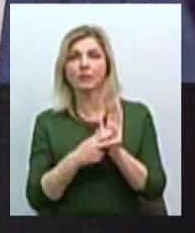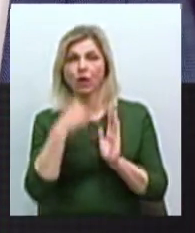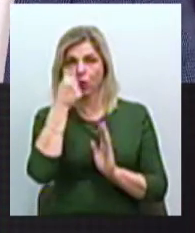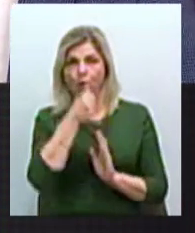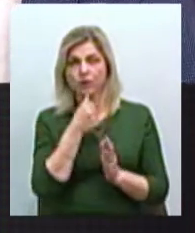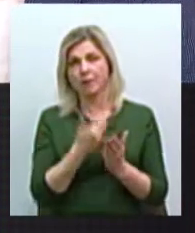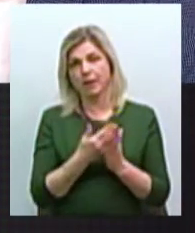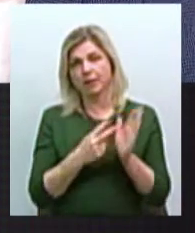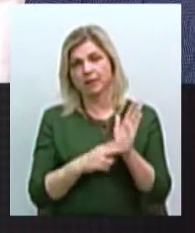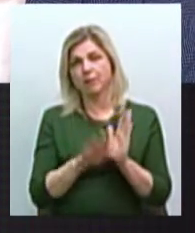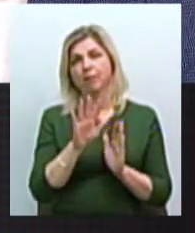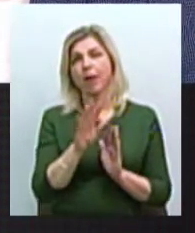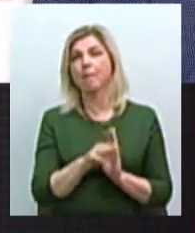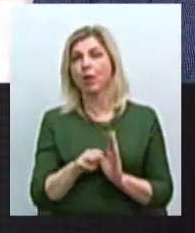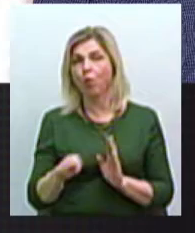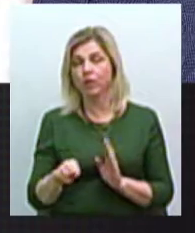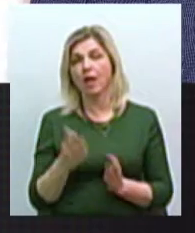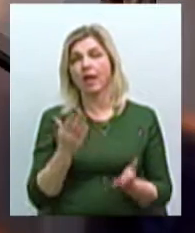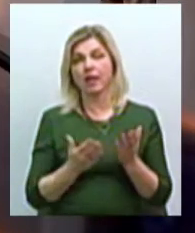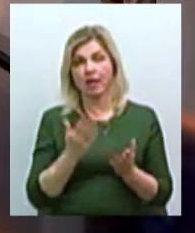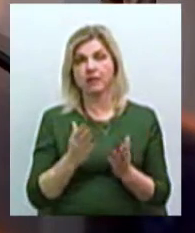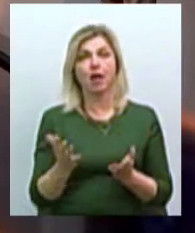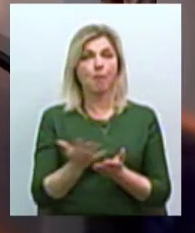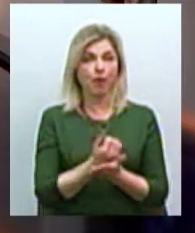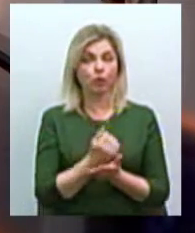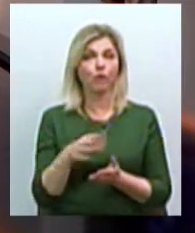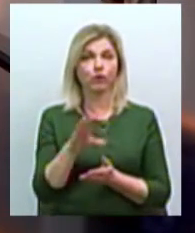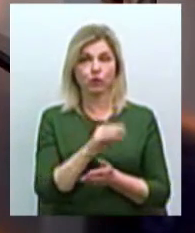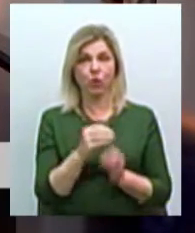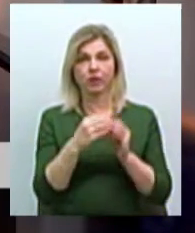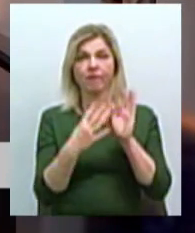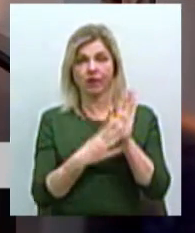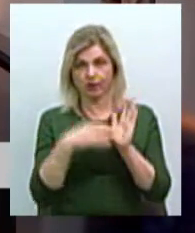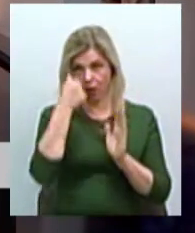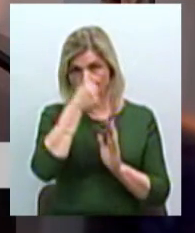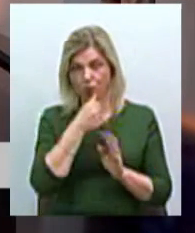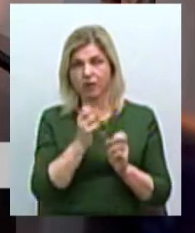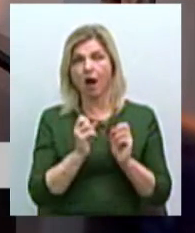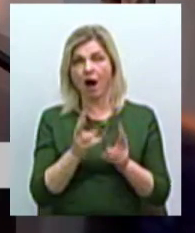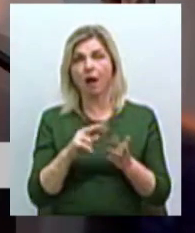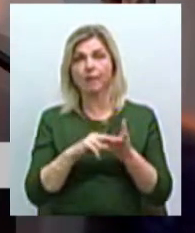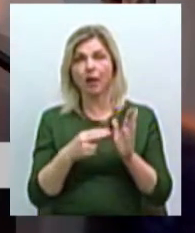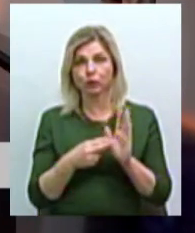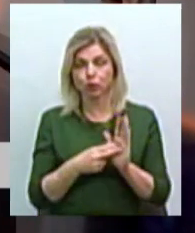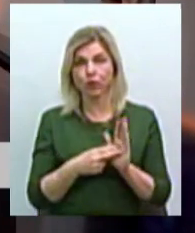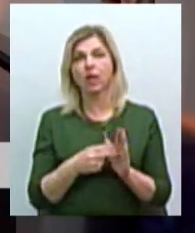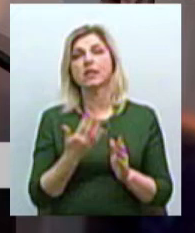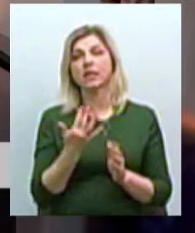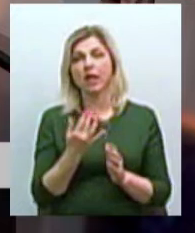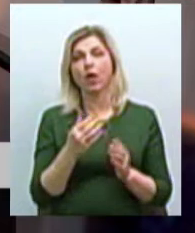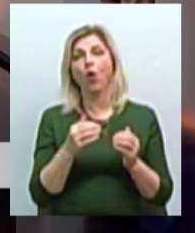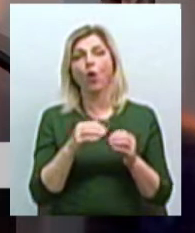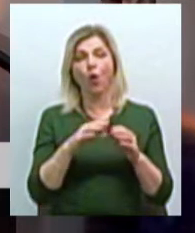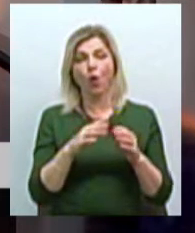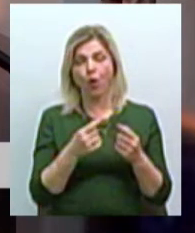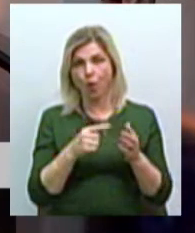десь 75 мільйонів. І якщо складеться все в 2019 році так, як ми плануємо, оскільки я вже казав, скільки об'єктів паралельно ми